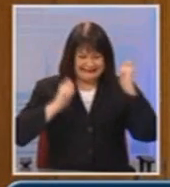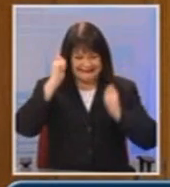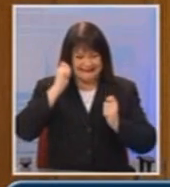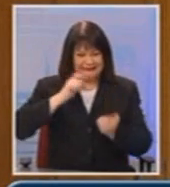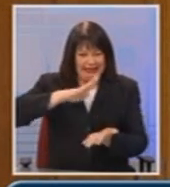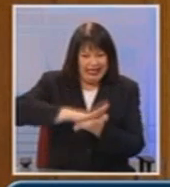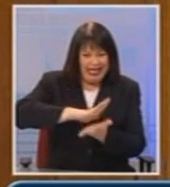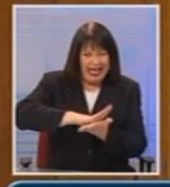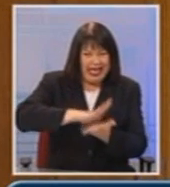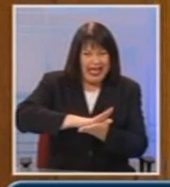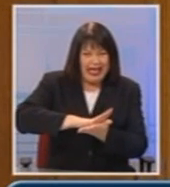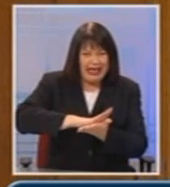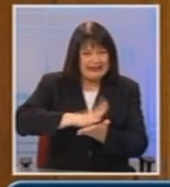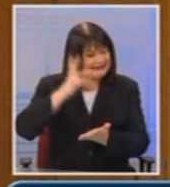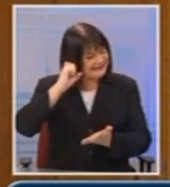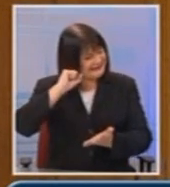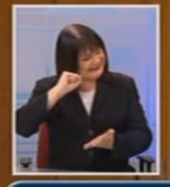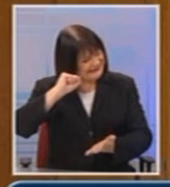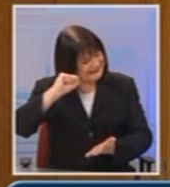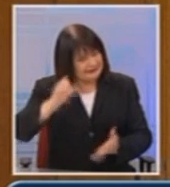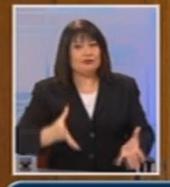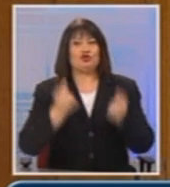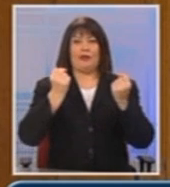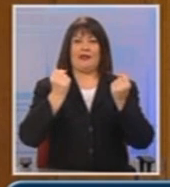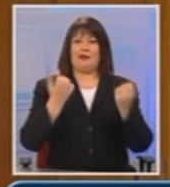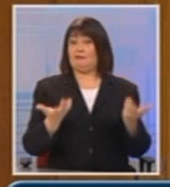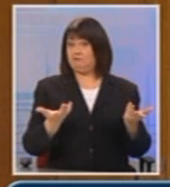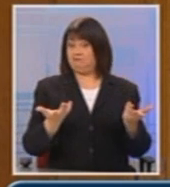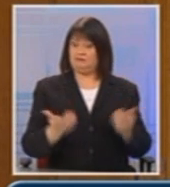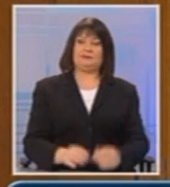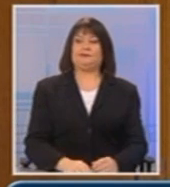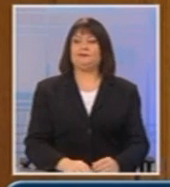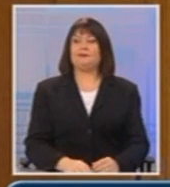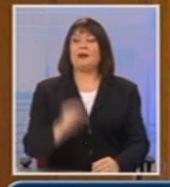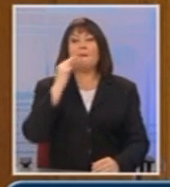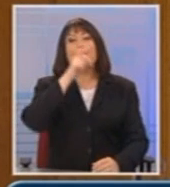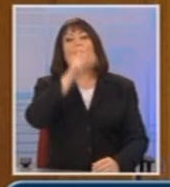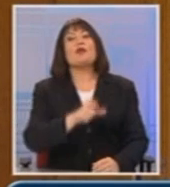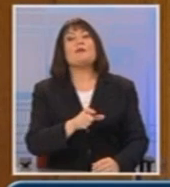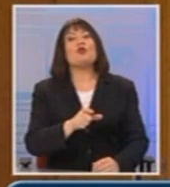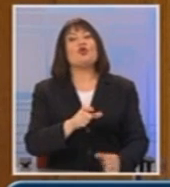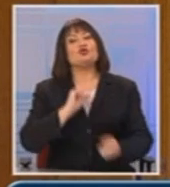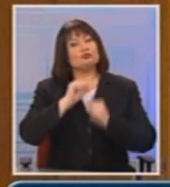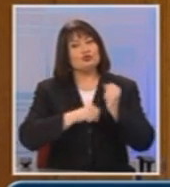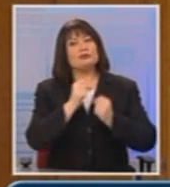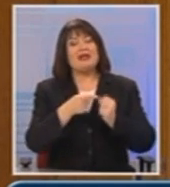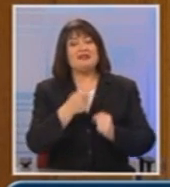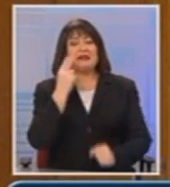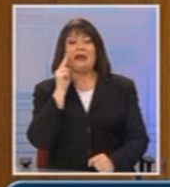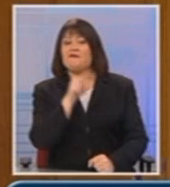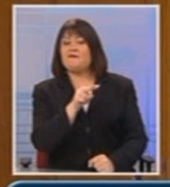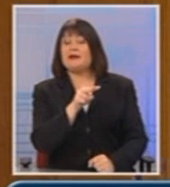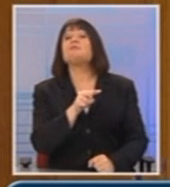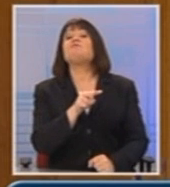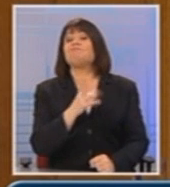βάλτο. Αυτό το προσπάθησε και ο Πρωθυπουργός, αλλά όπως φαίνεται